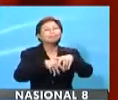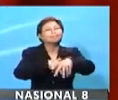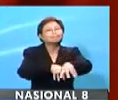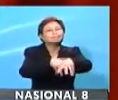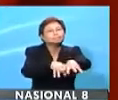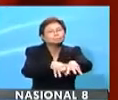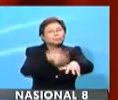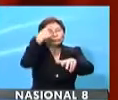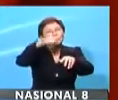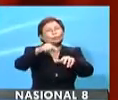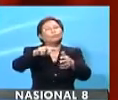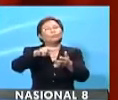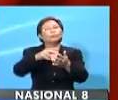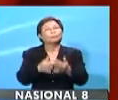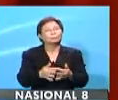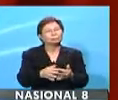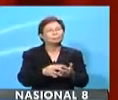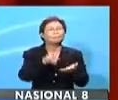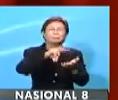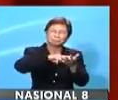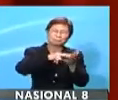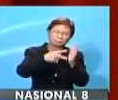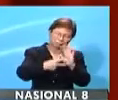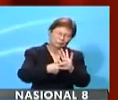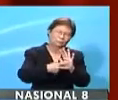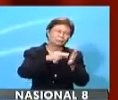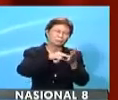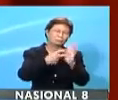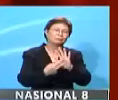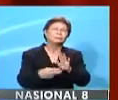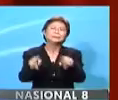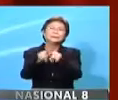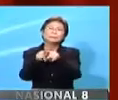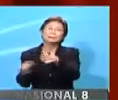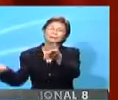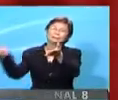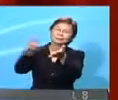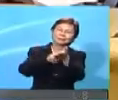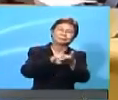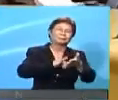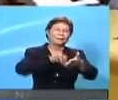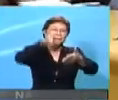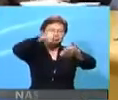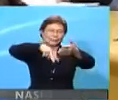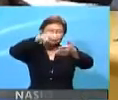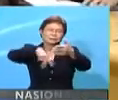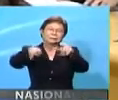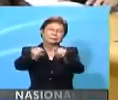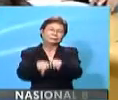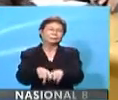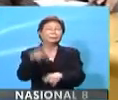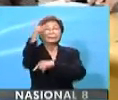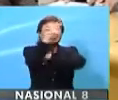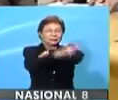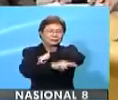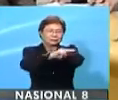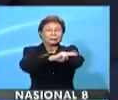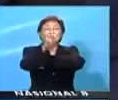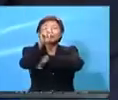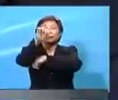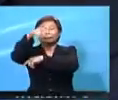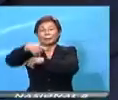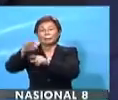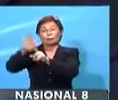untuk memberikan makna seperti yang saya sebut dalam kenyataan yang saya baca tadi. Kerajaan DAP Pulau